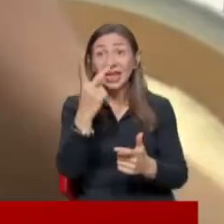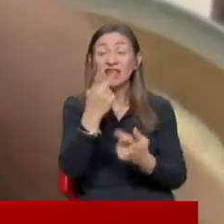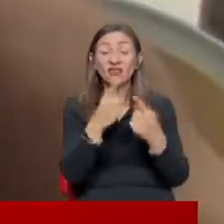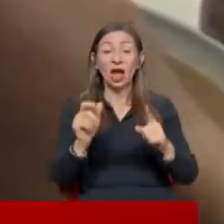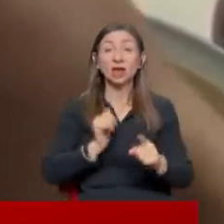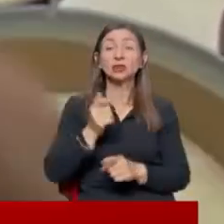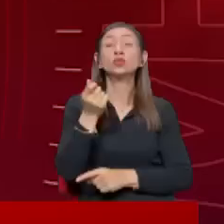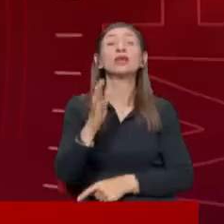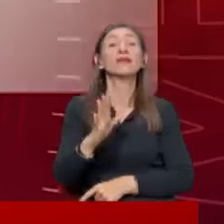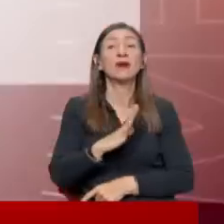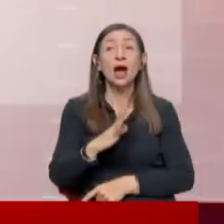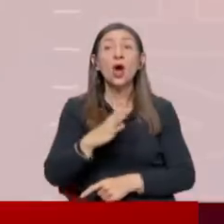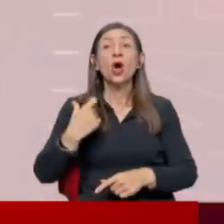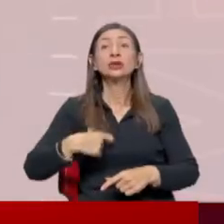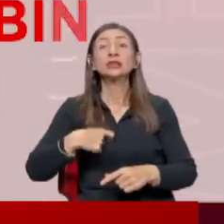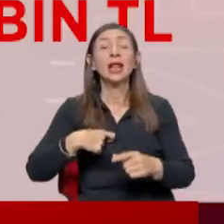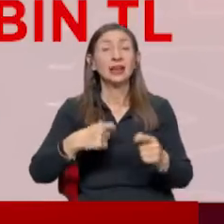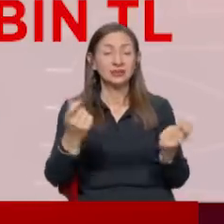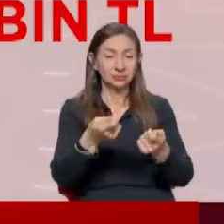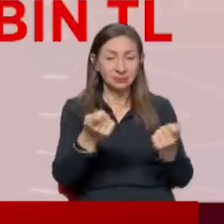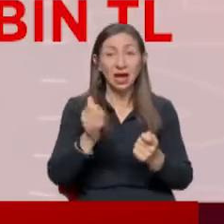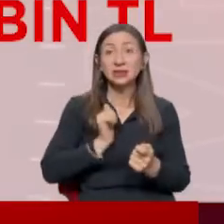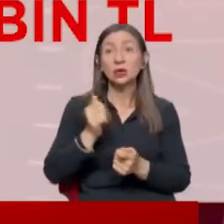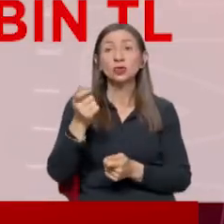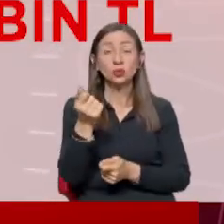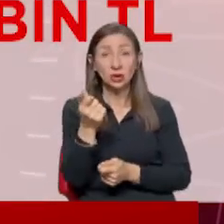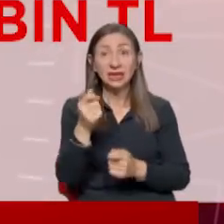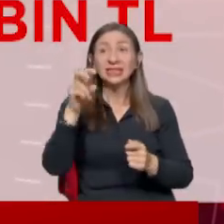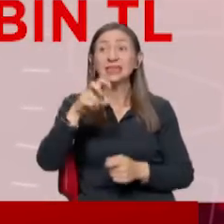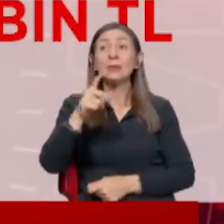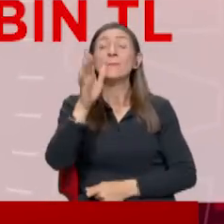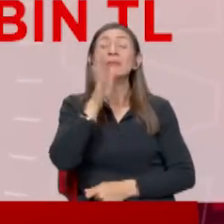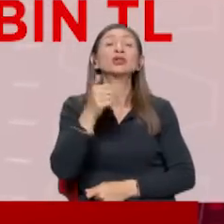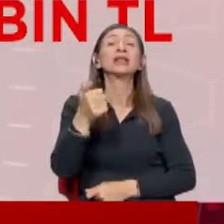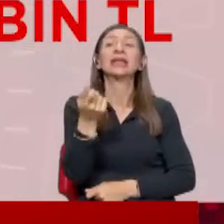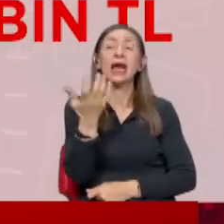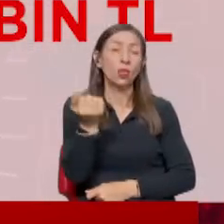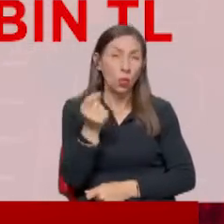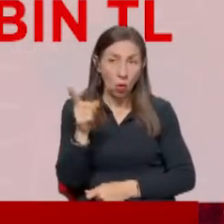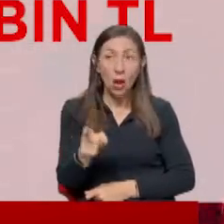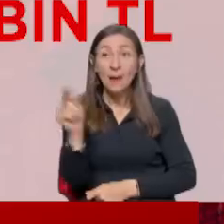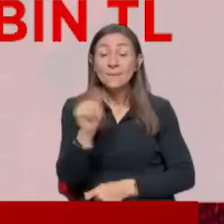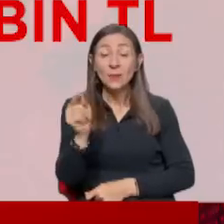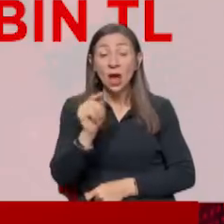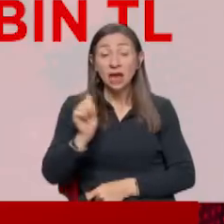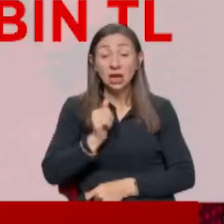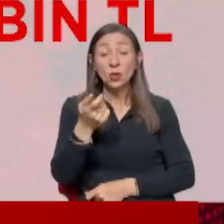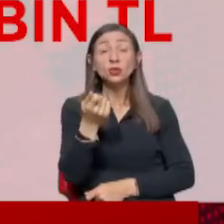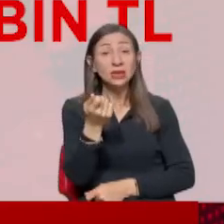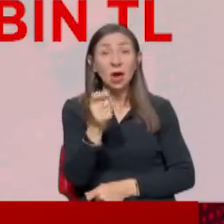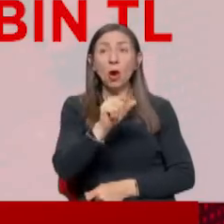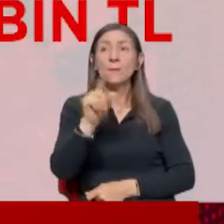farklı asgari ücret var. Özel sektörde çalışan asgari ücretli 8.506 lira alıyor. Memurun asgari